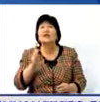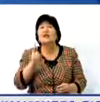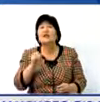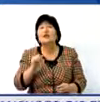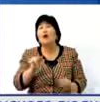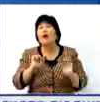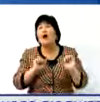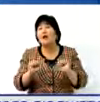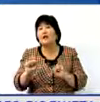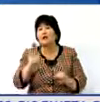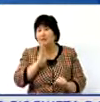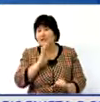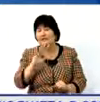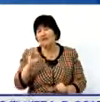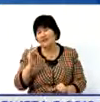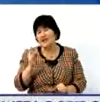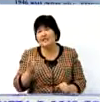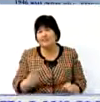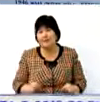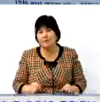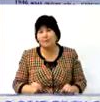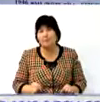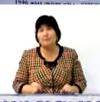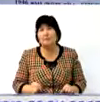охрану материнства и детства.